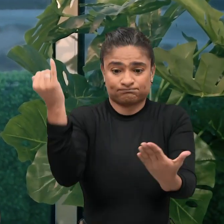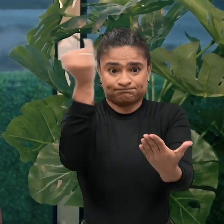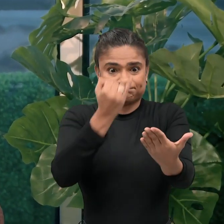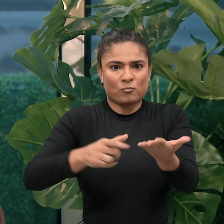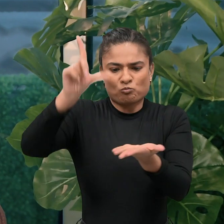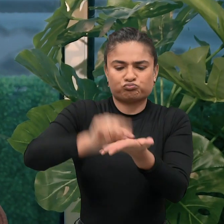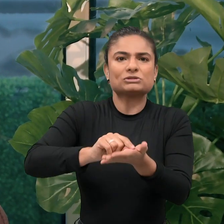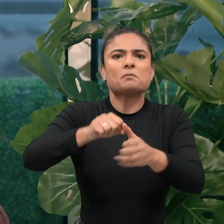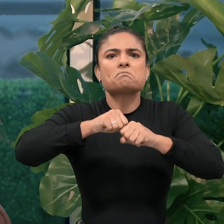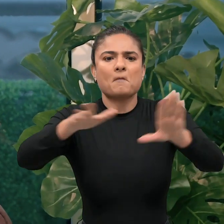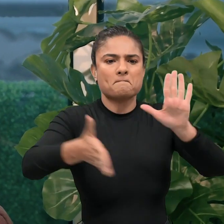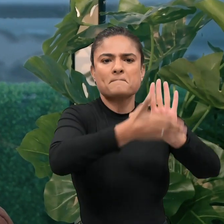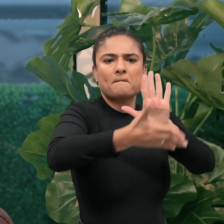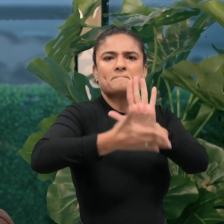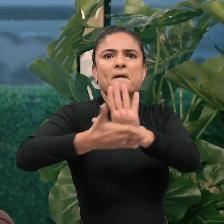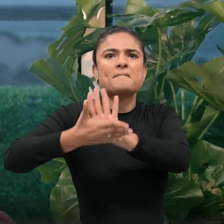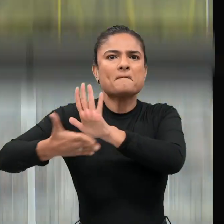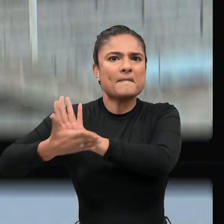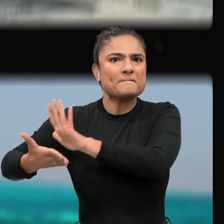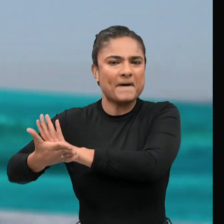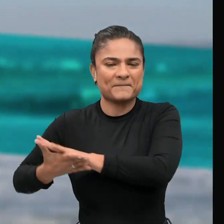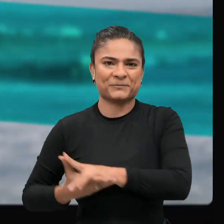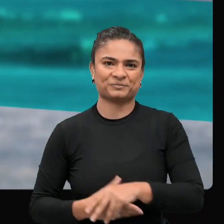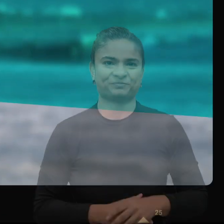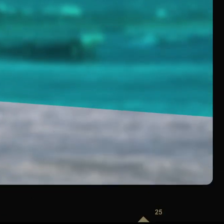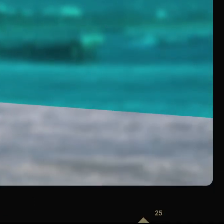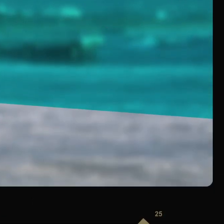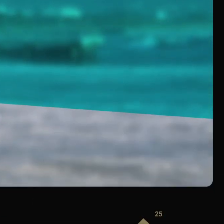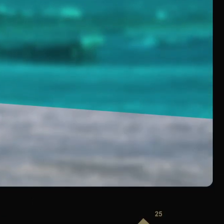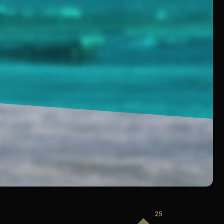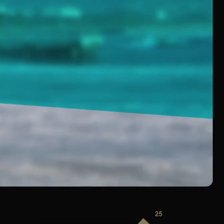sy ontwerpe op verskillende produkte druk.